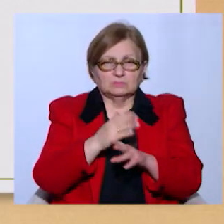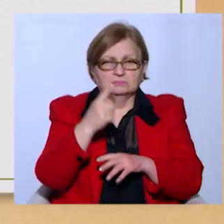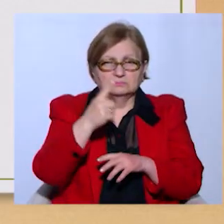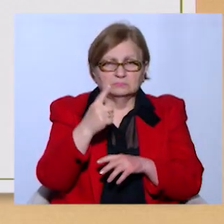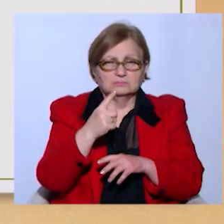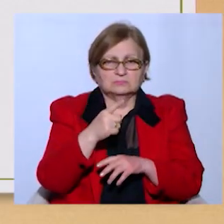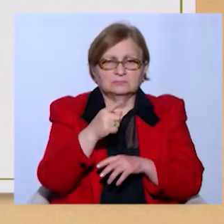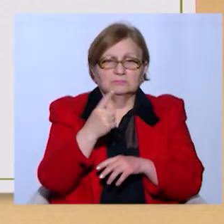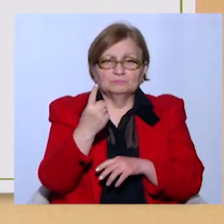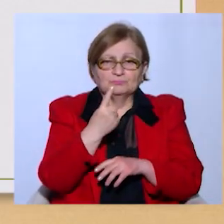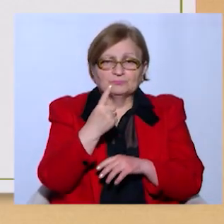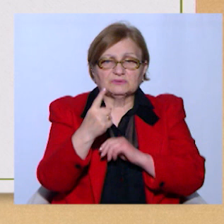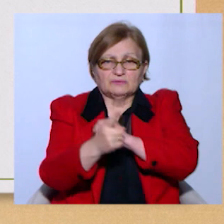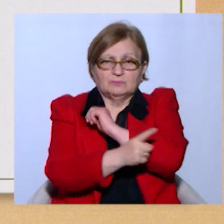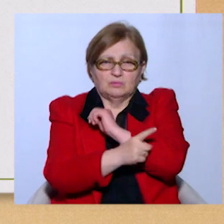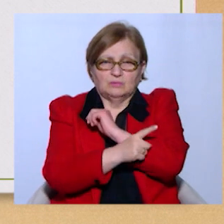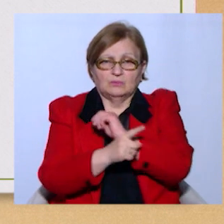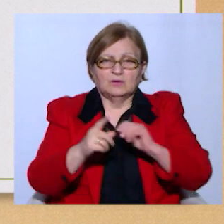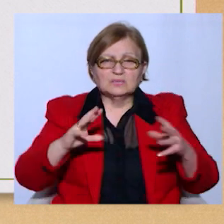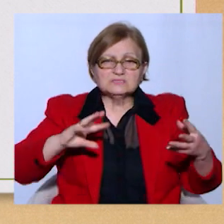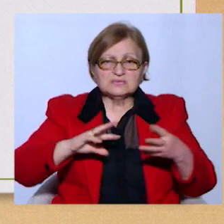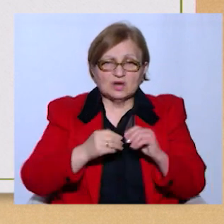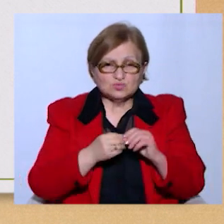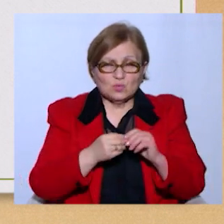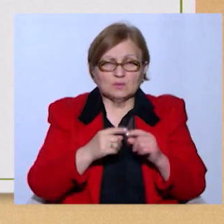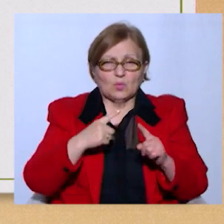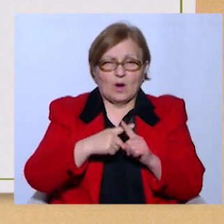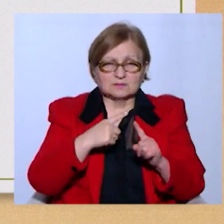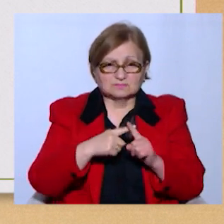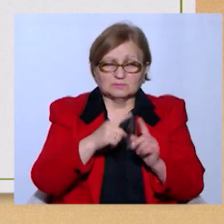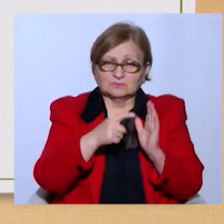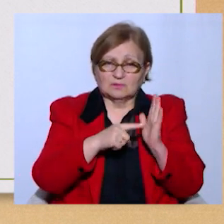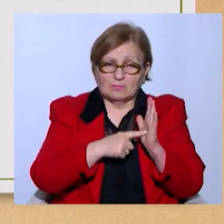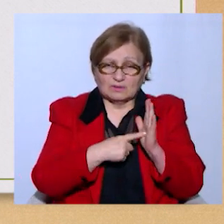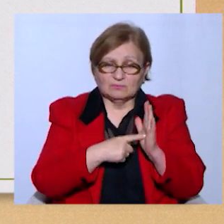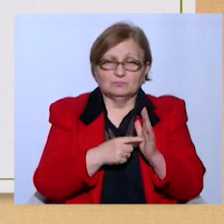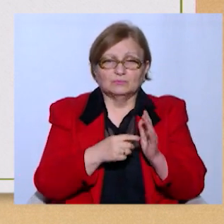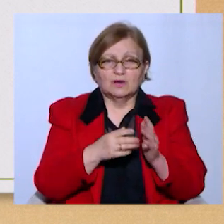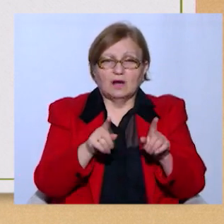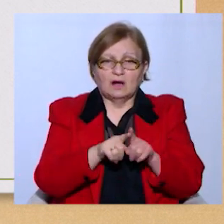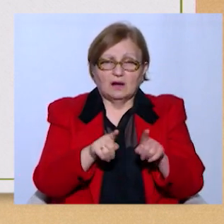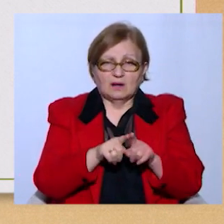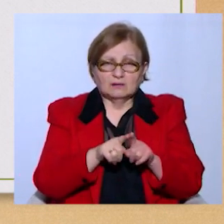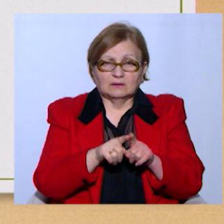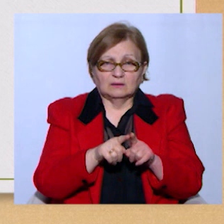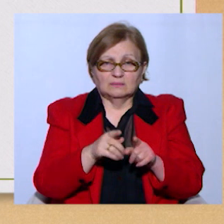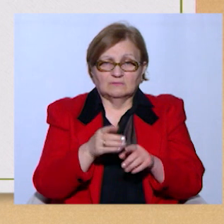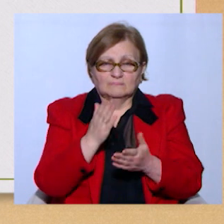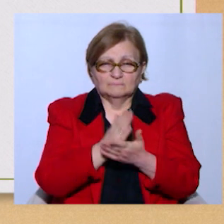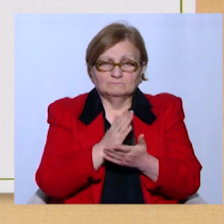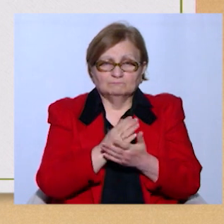ჯამი ეს ითვლება პირველი და ბოლო წევრების საშუალო არითმეტიკულის რაოდენობაზე გამრავლებით და აგრეთვე